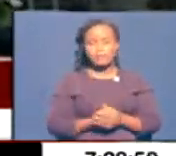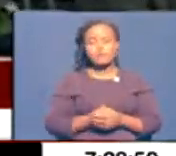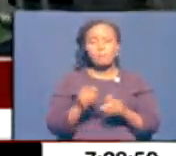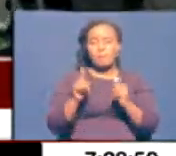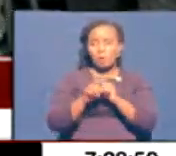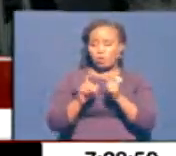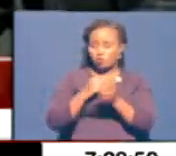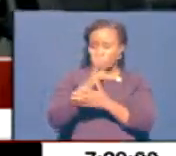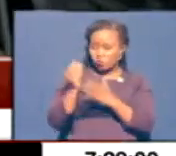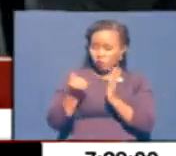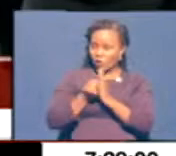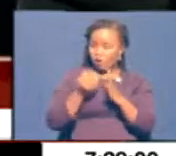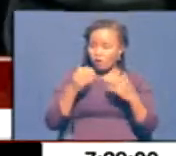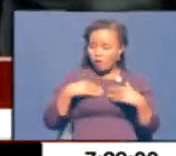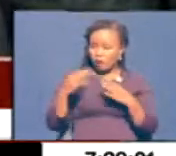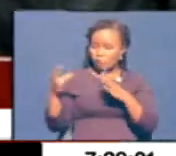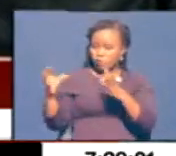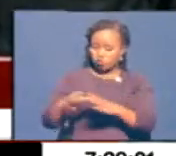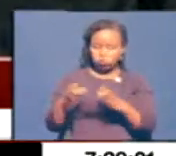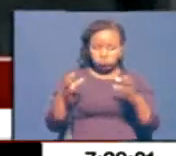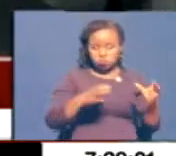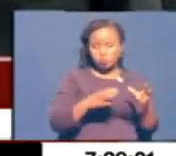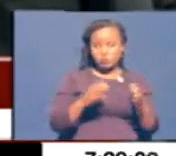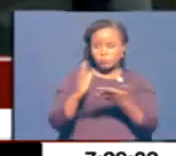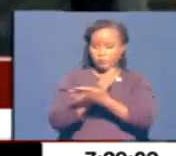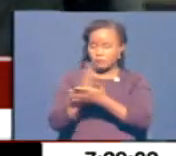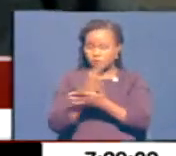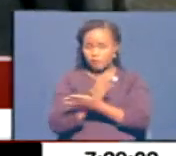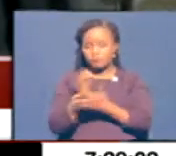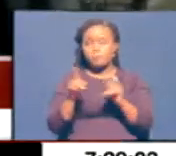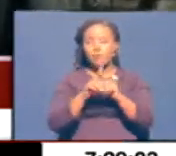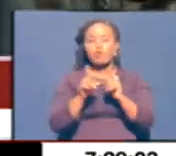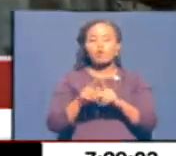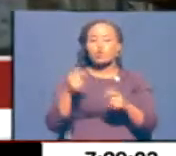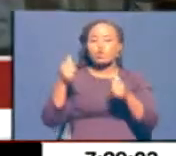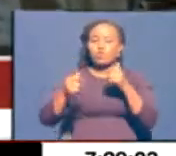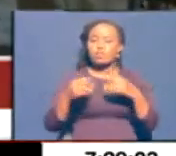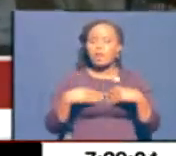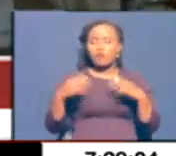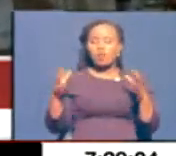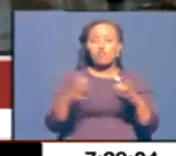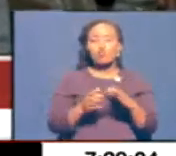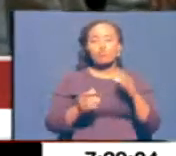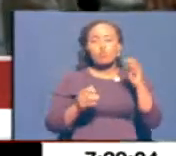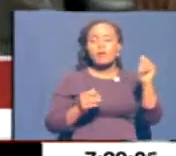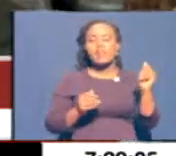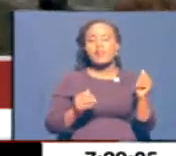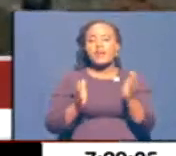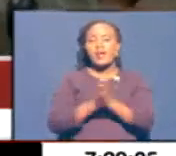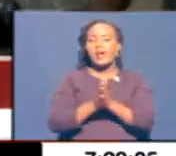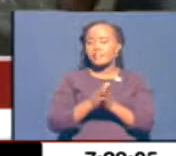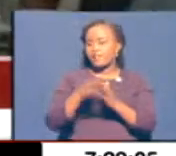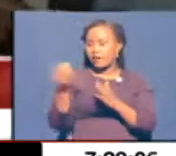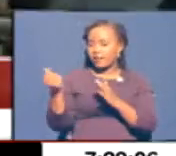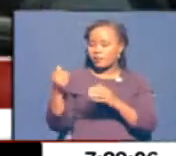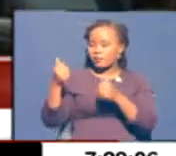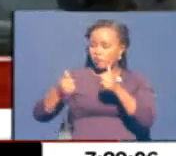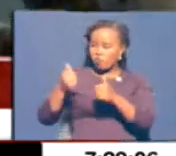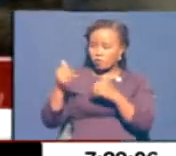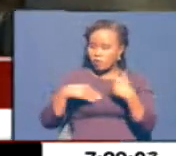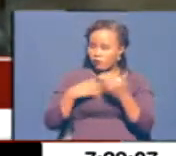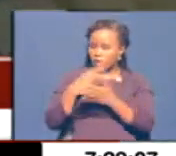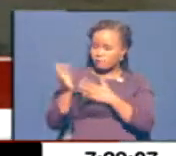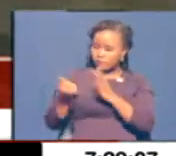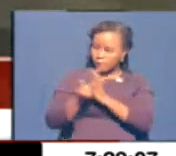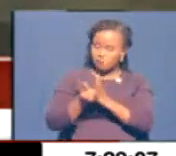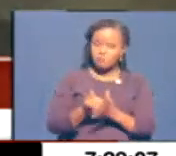zimetengwa katika makundi mawili huku PVP kitengwa katika kundi A pamoja na FAD, Lady Doves na Simba Queens. Aidha